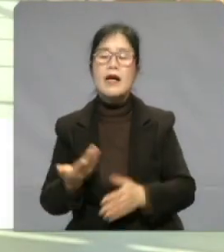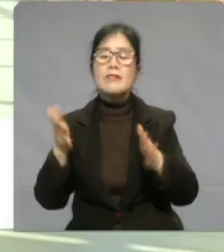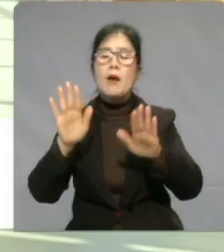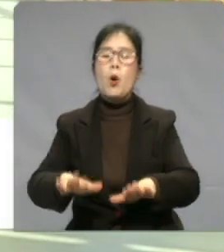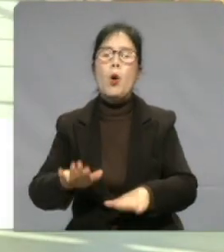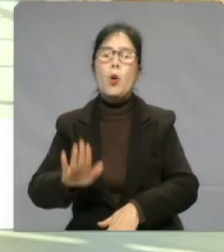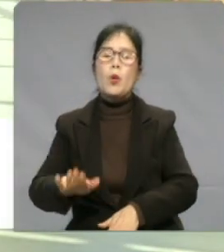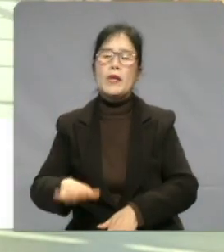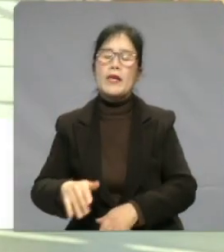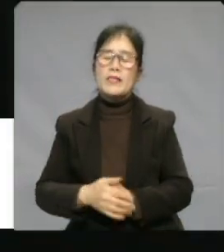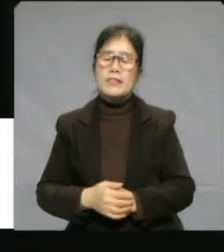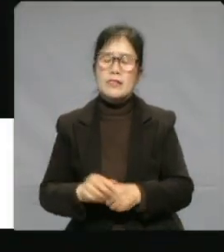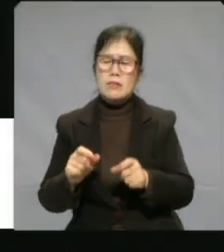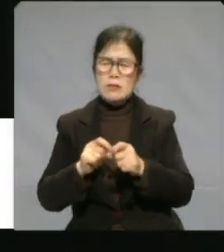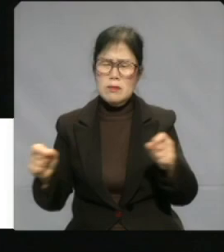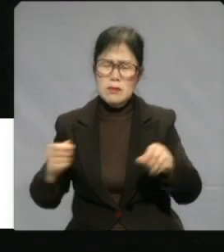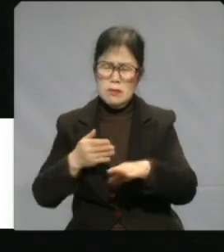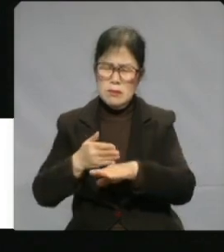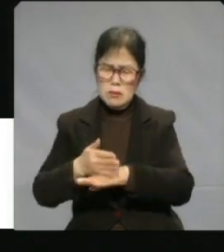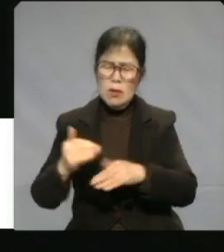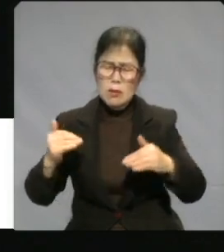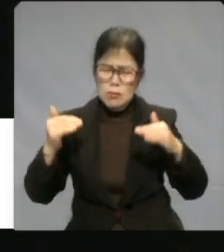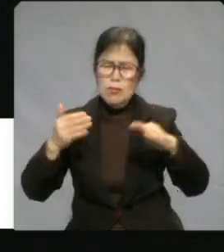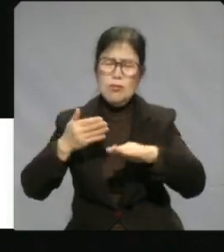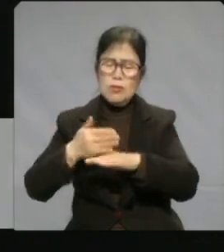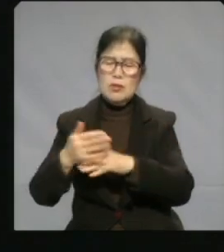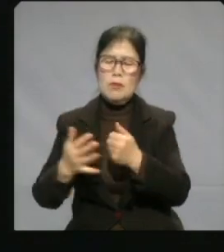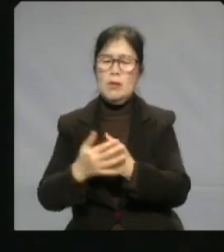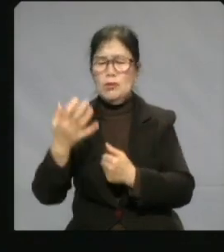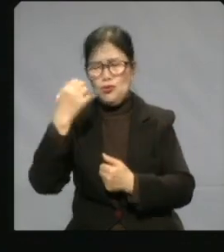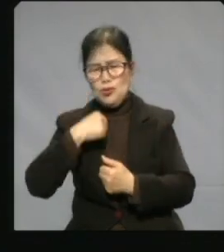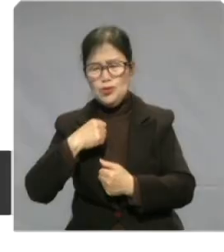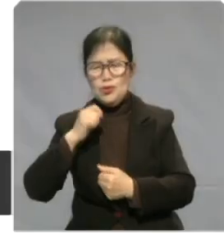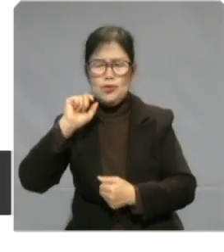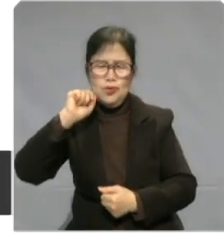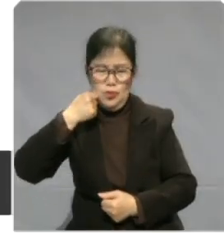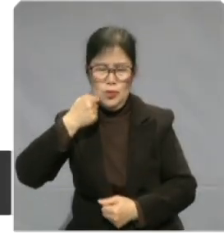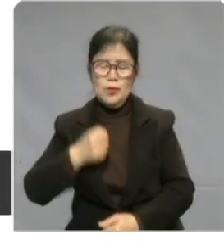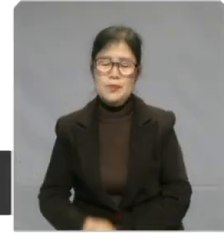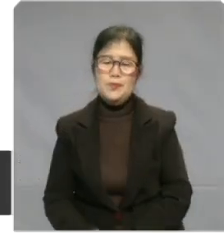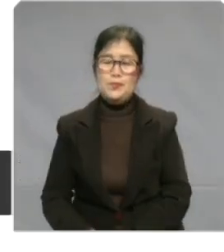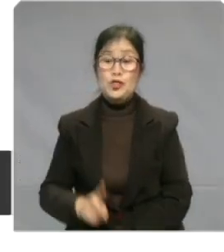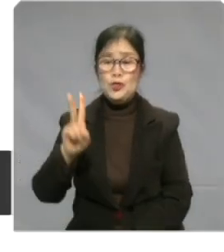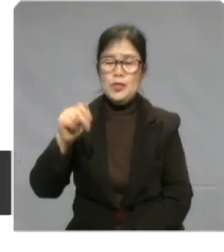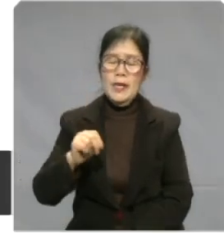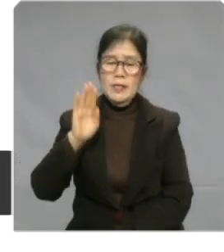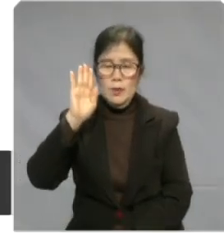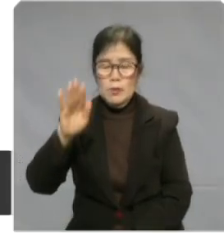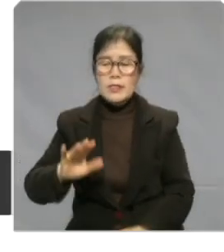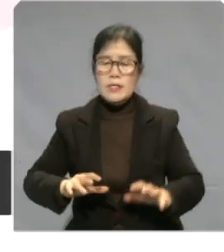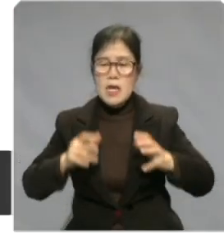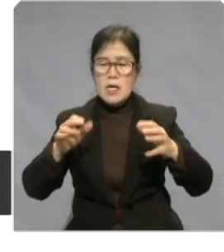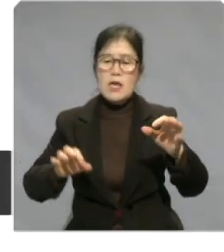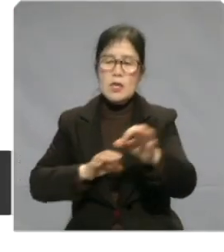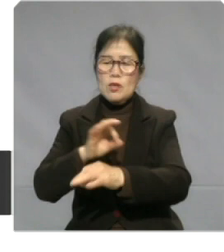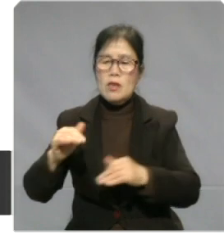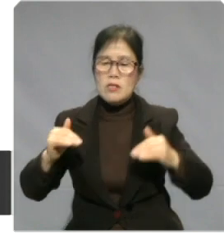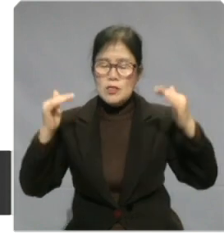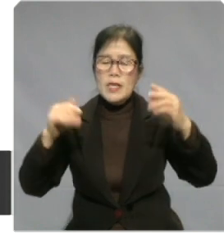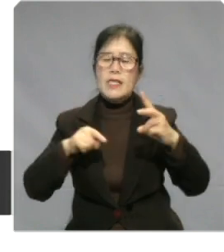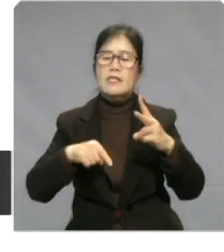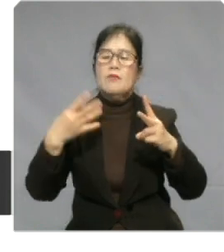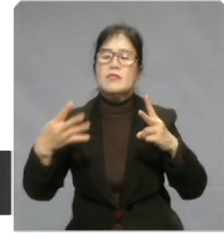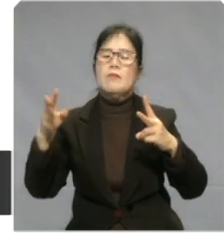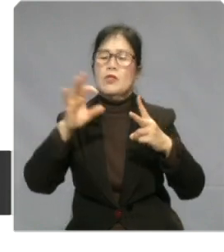장기 저성장 우려가 커지면서 수익률을 장담할 수 없게 됐습니다 엔이 전망한 올해 세계 경제 성장률은